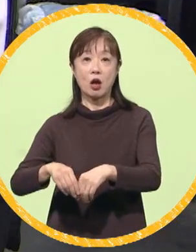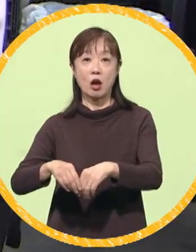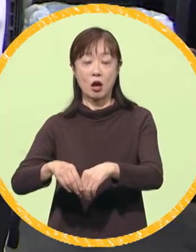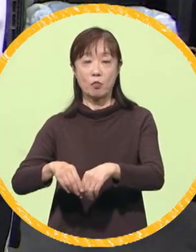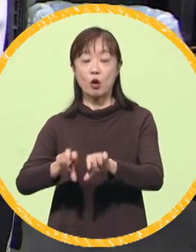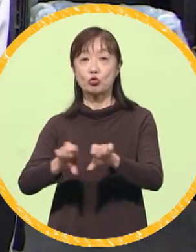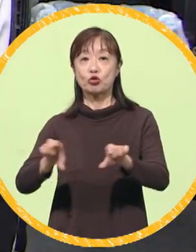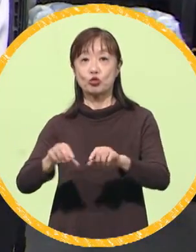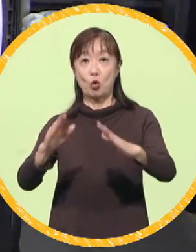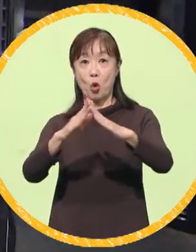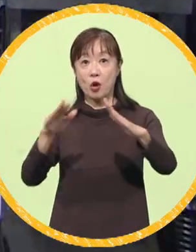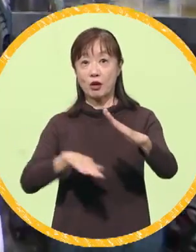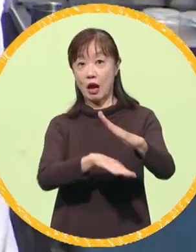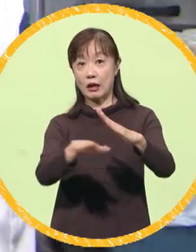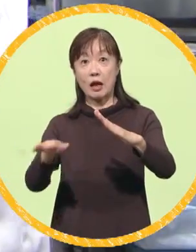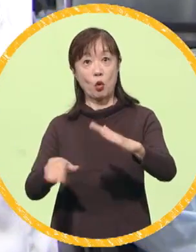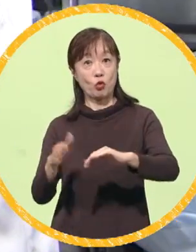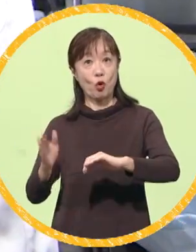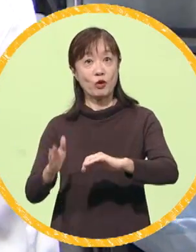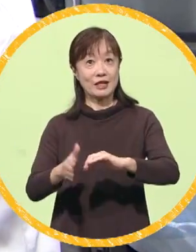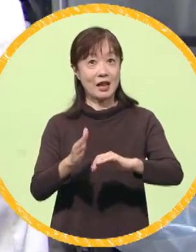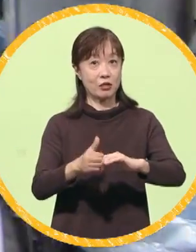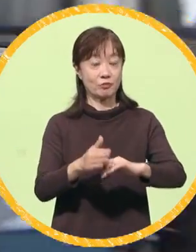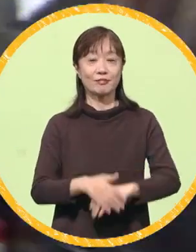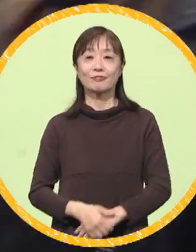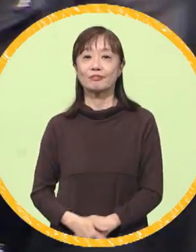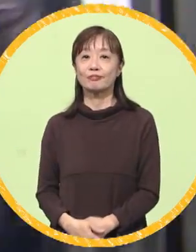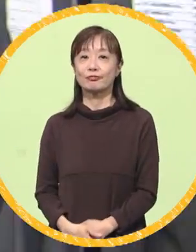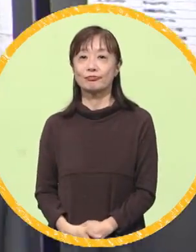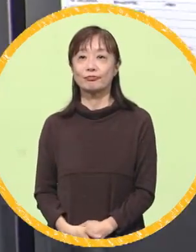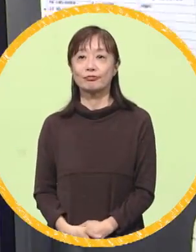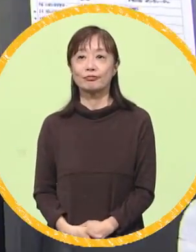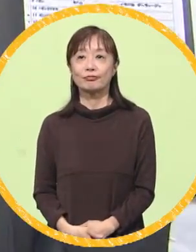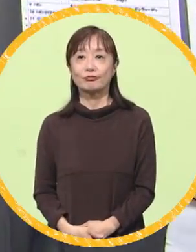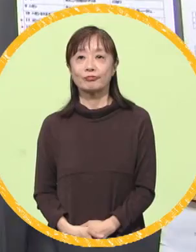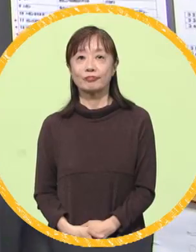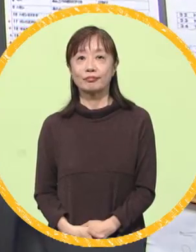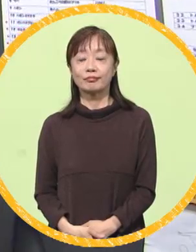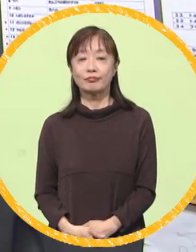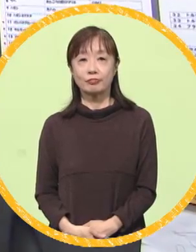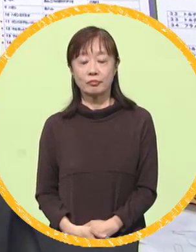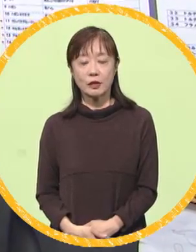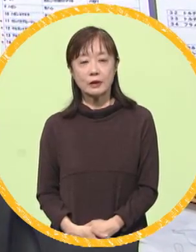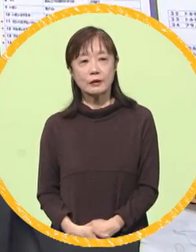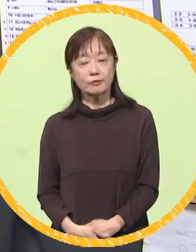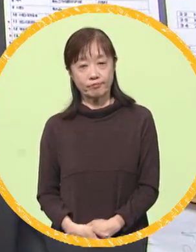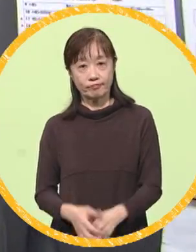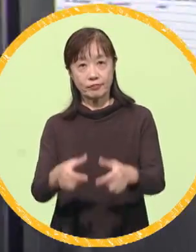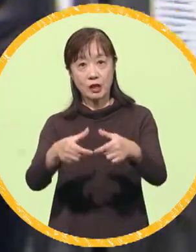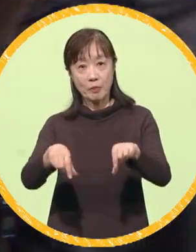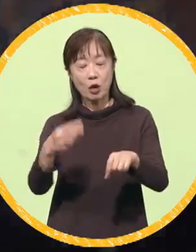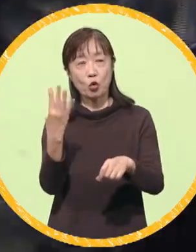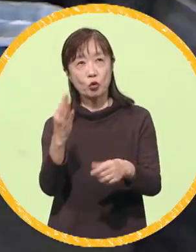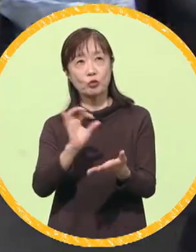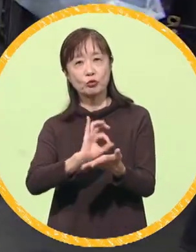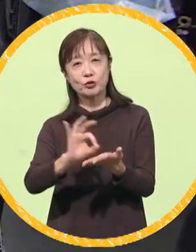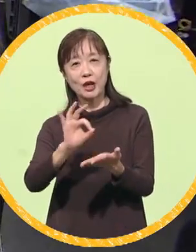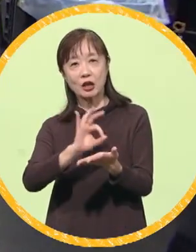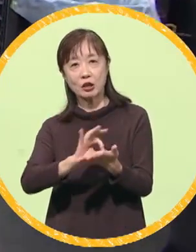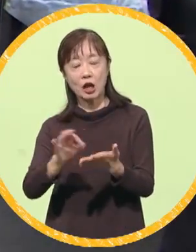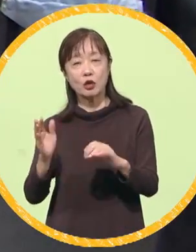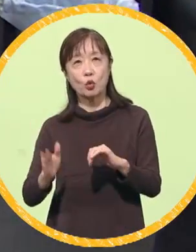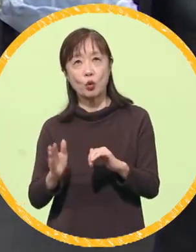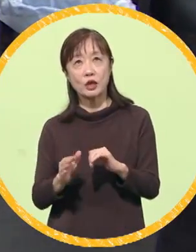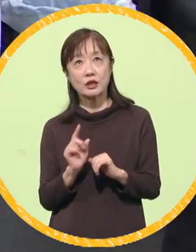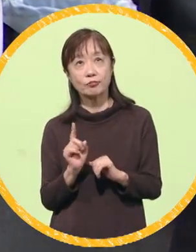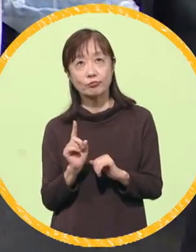ックスな家庭料理ですね。 家庭料理、 はい、 4つも使って、それはお塩ですか。